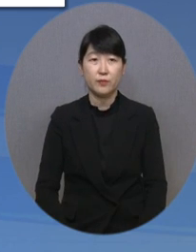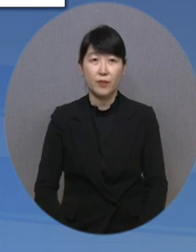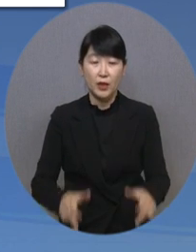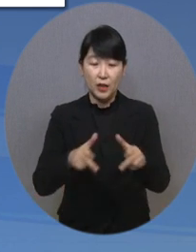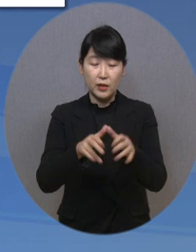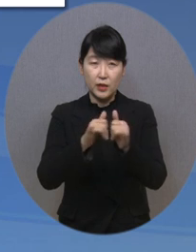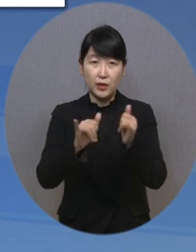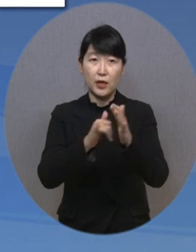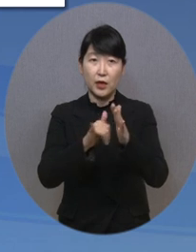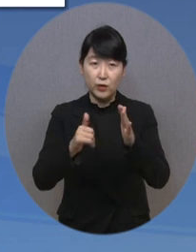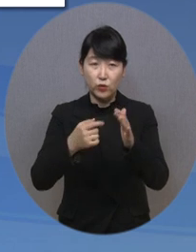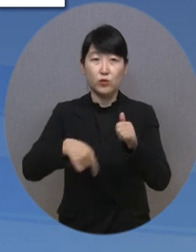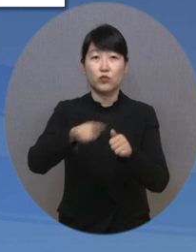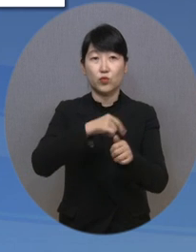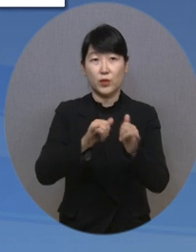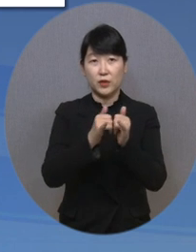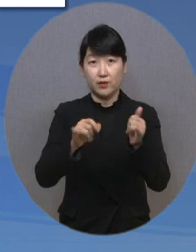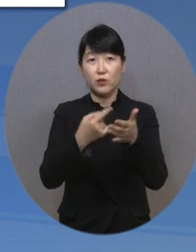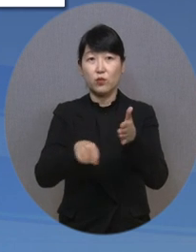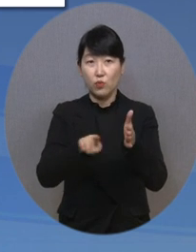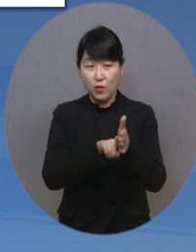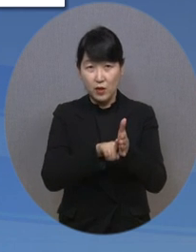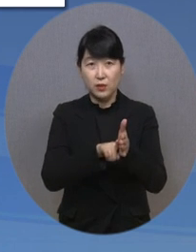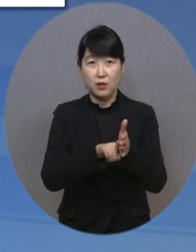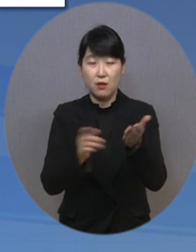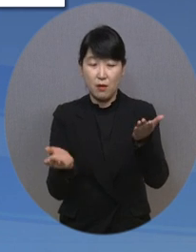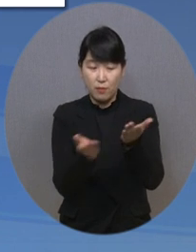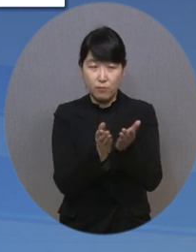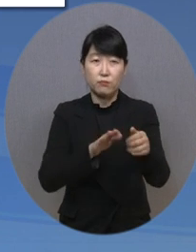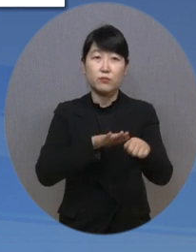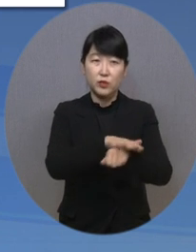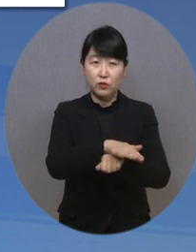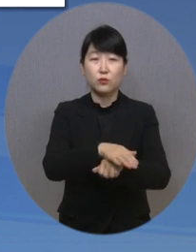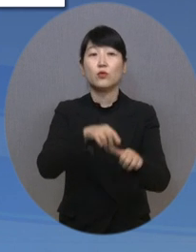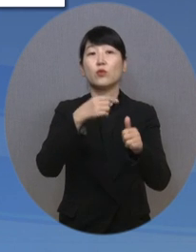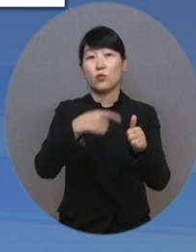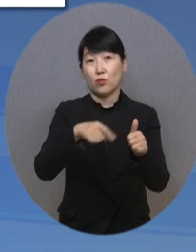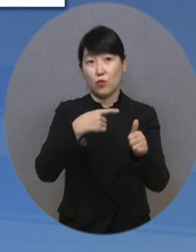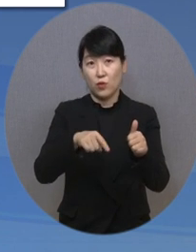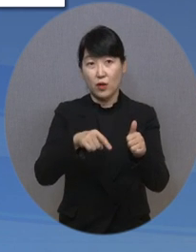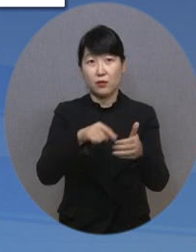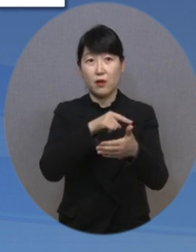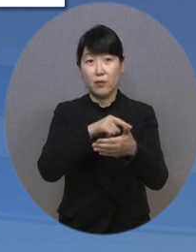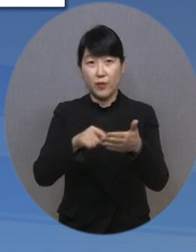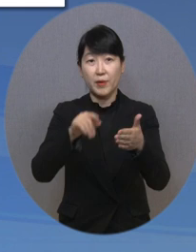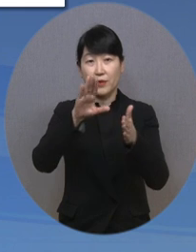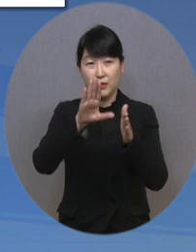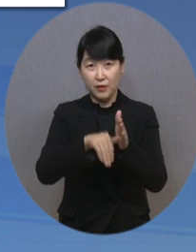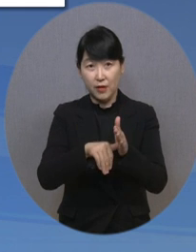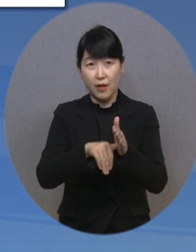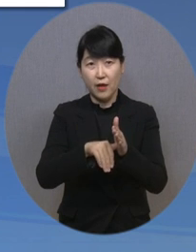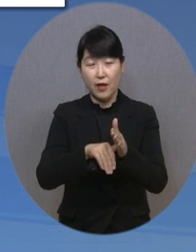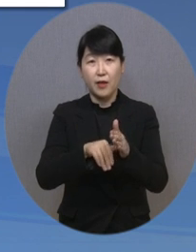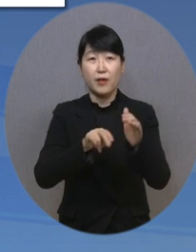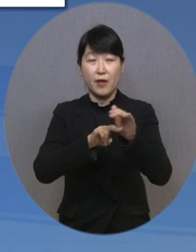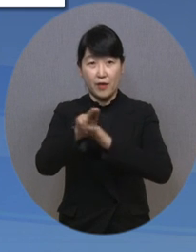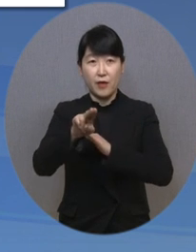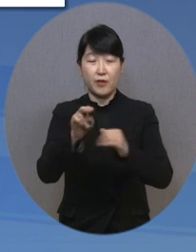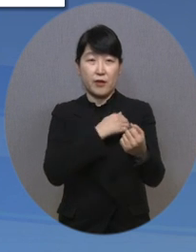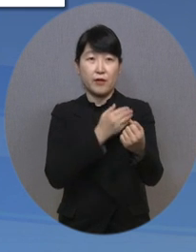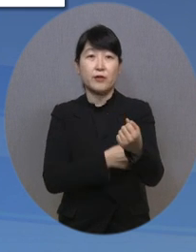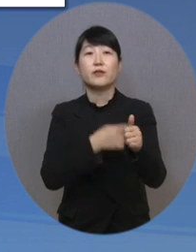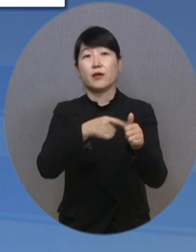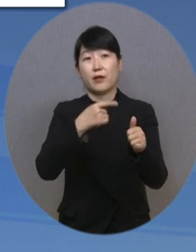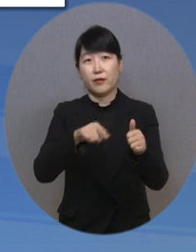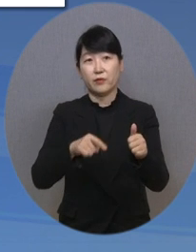가족 등 주변인에게는 맞춤형 재난 안전 가이드를 제공해 재난 대응 역량을 강화해 나갑니다.